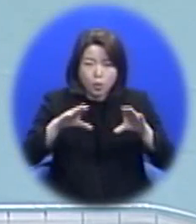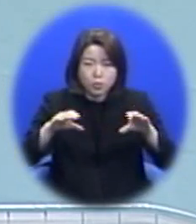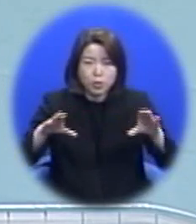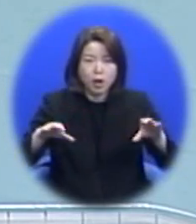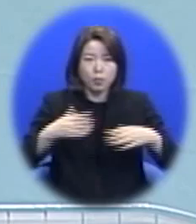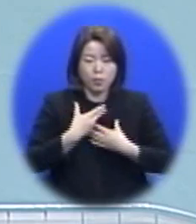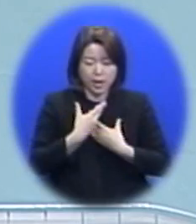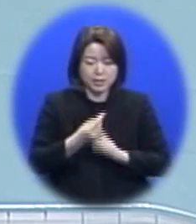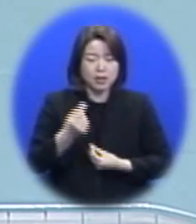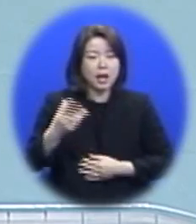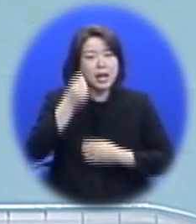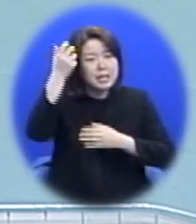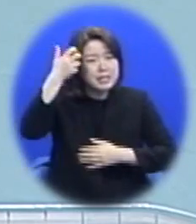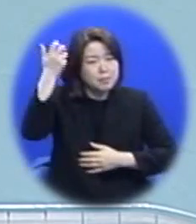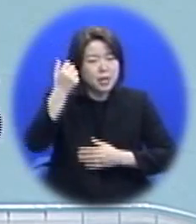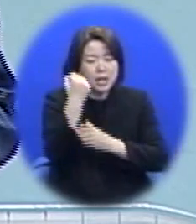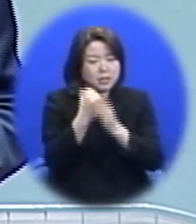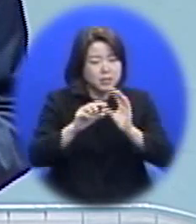하라.